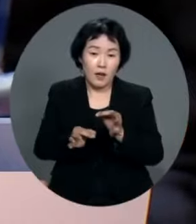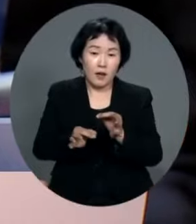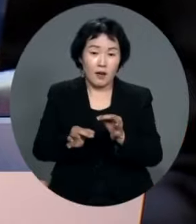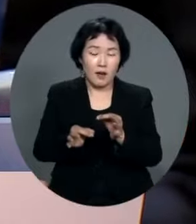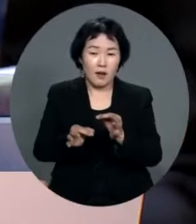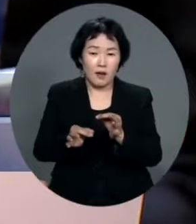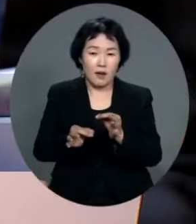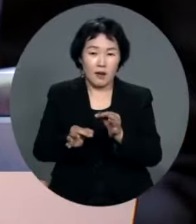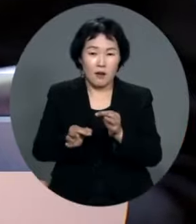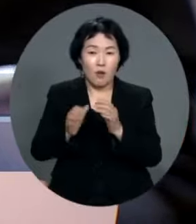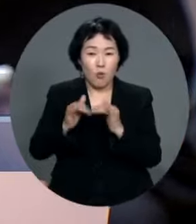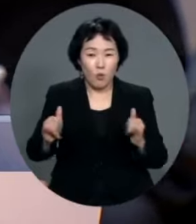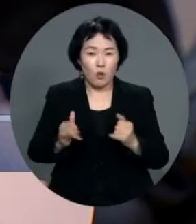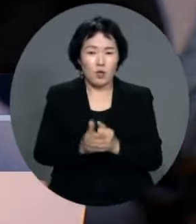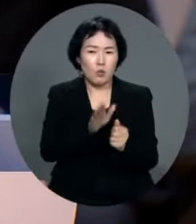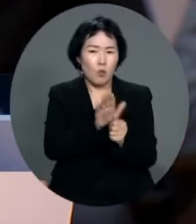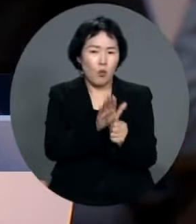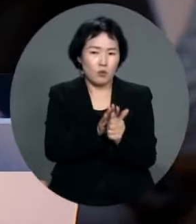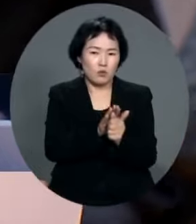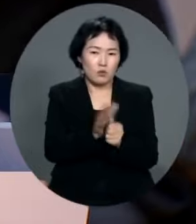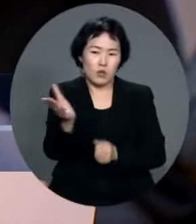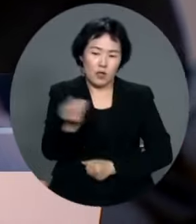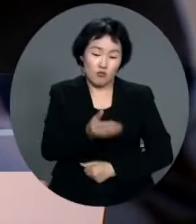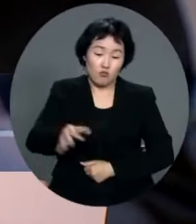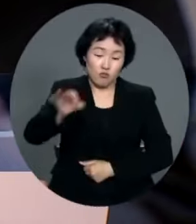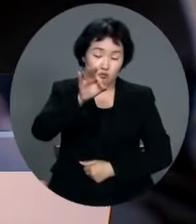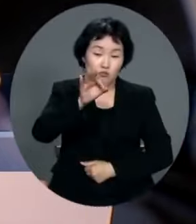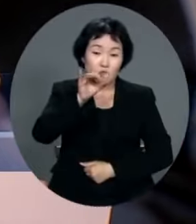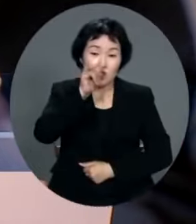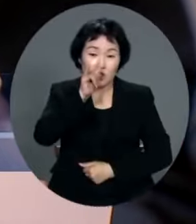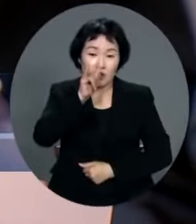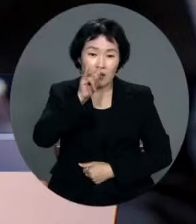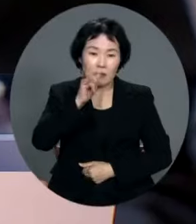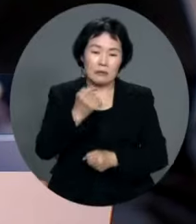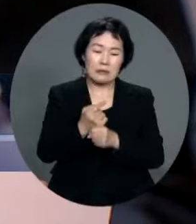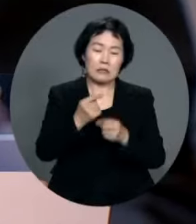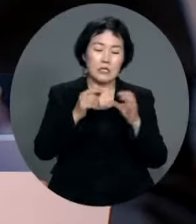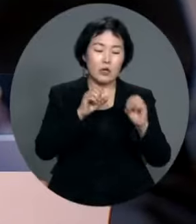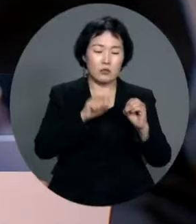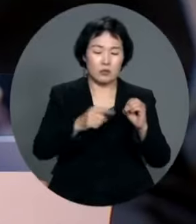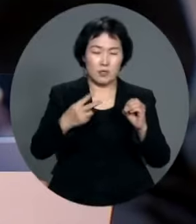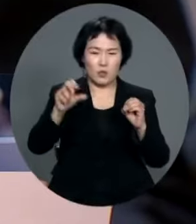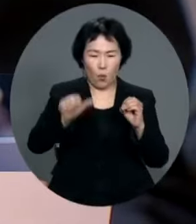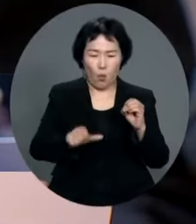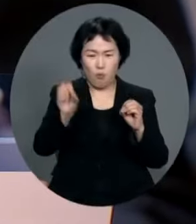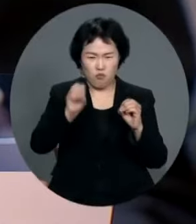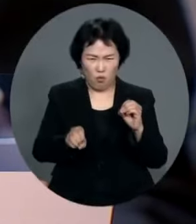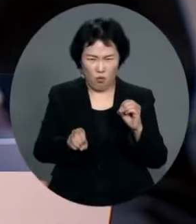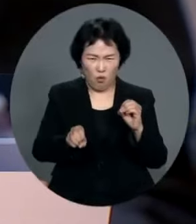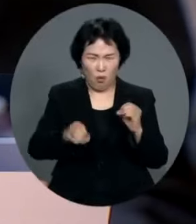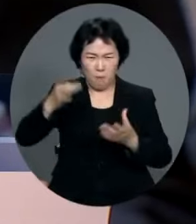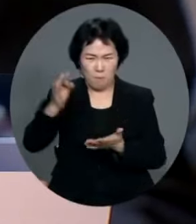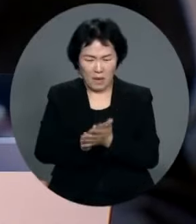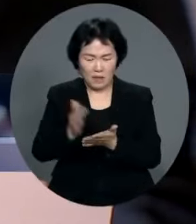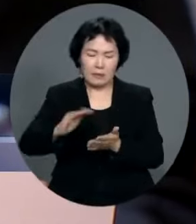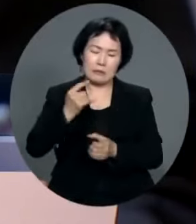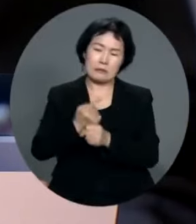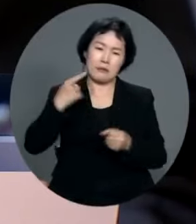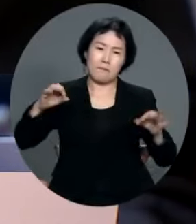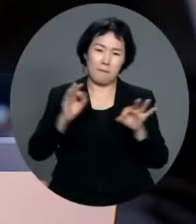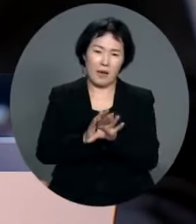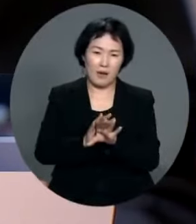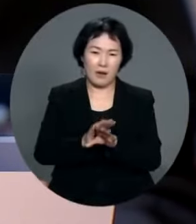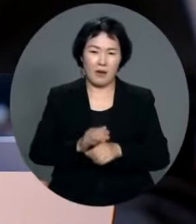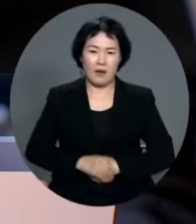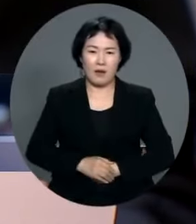있었더라고요. 0.25% 저리로. 그런데 이게 보면 작년 하반기부터 없어졌습니다. 그렇죠? 네, 소비 위축으로 인한 자영업자와